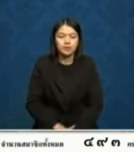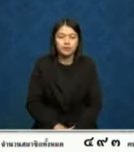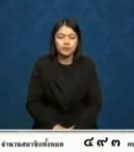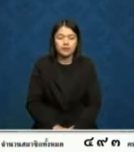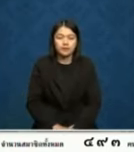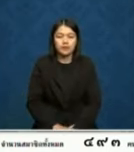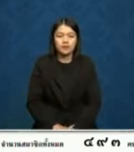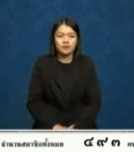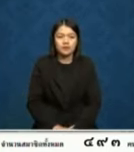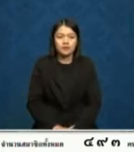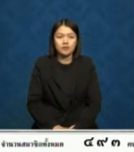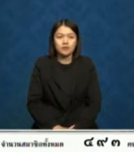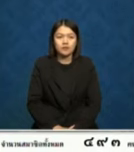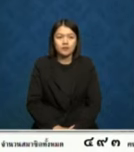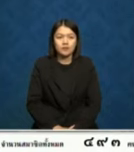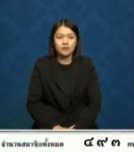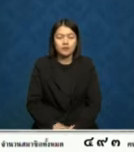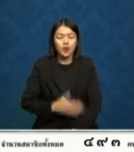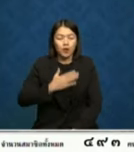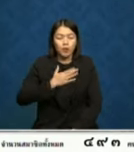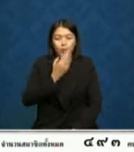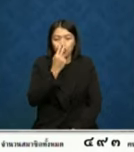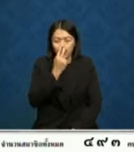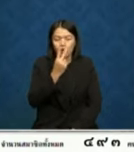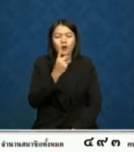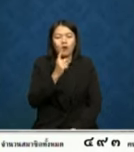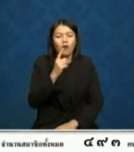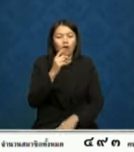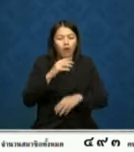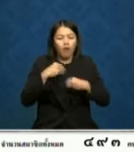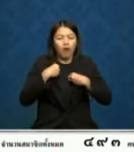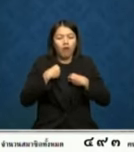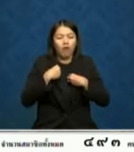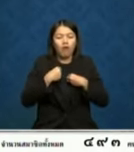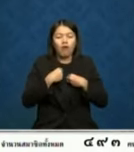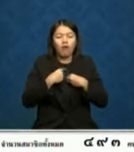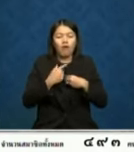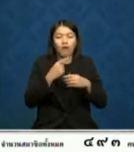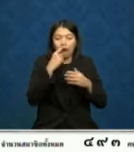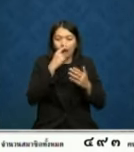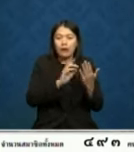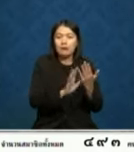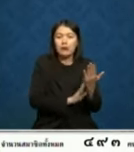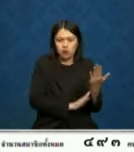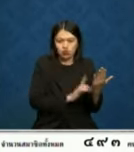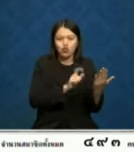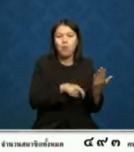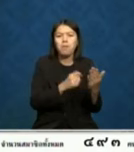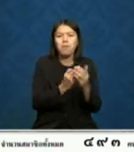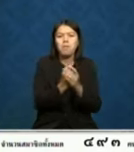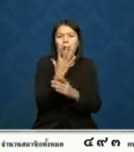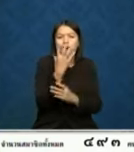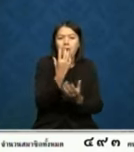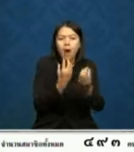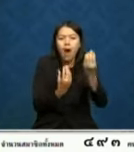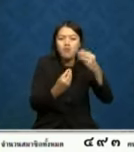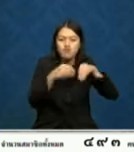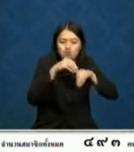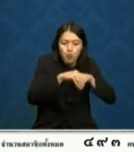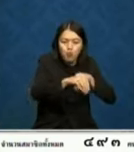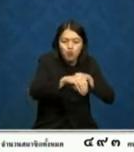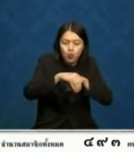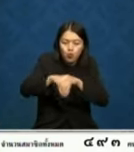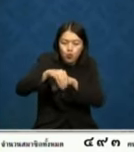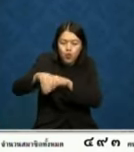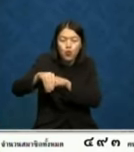ประธานครับผมคิดว่าผมผมเห็นด้วยครับว่าประเทศไทยเราจะต้องปลูกป่านะครับเราจะต้องสร้างความหลากหลาย